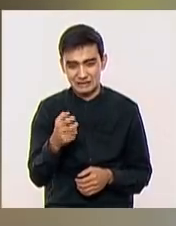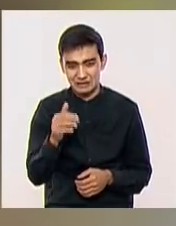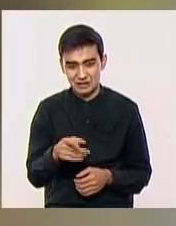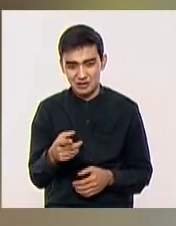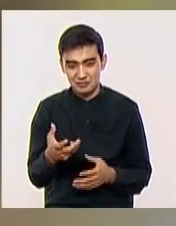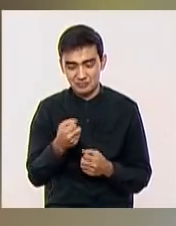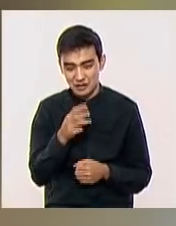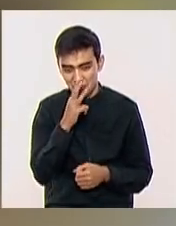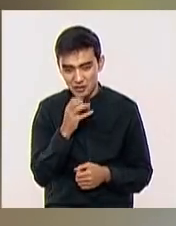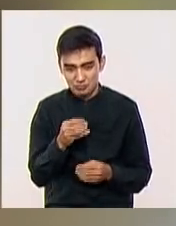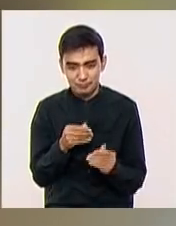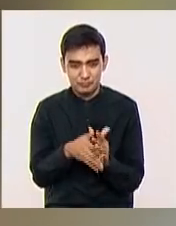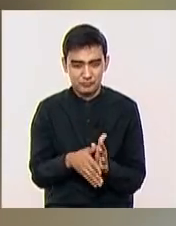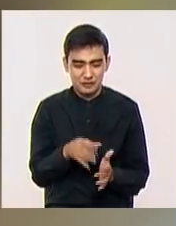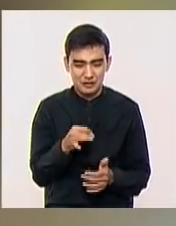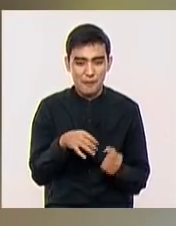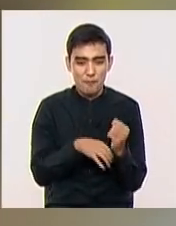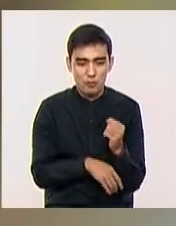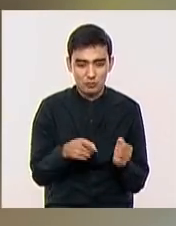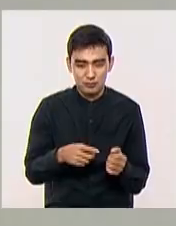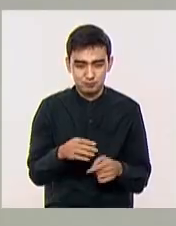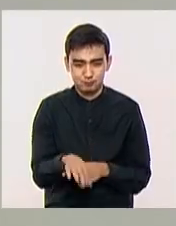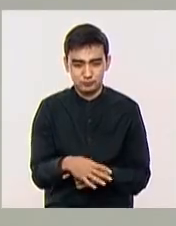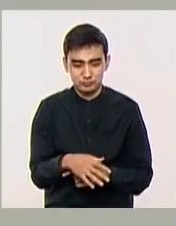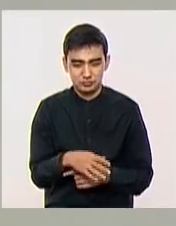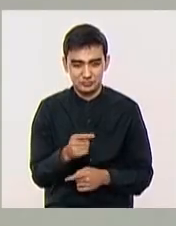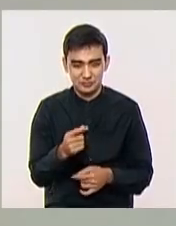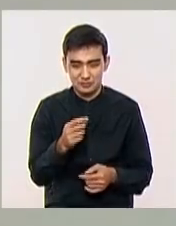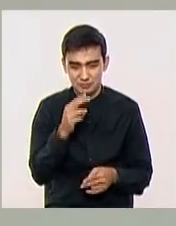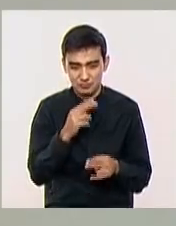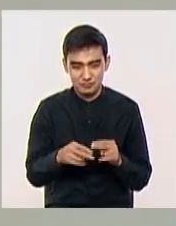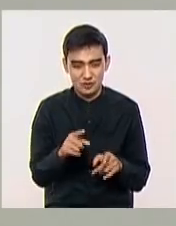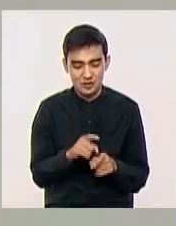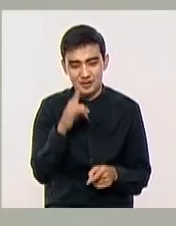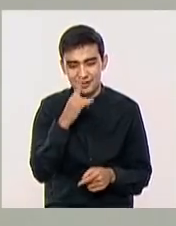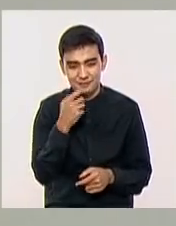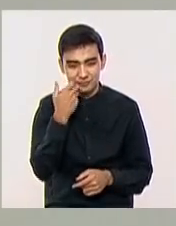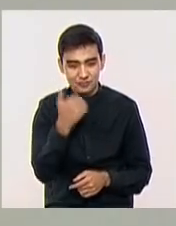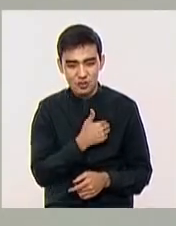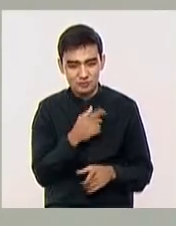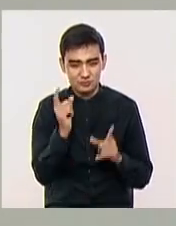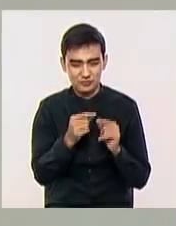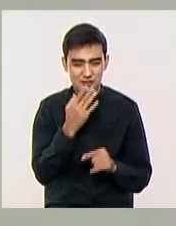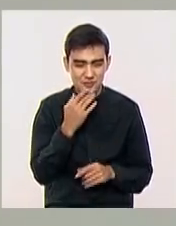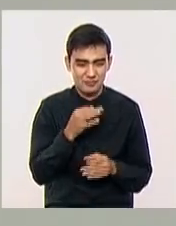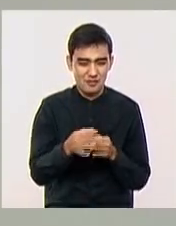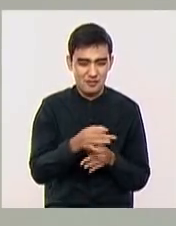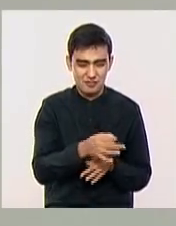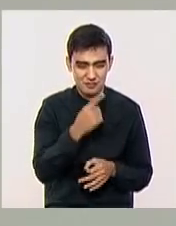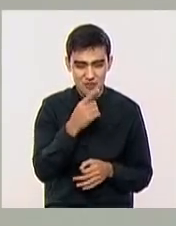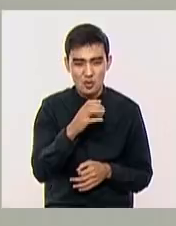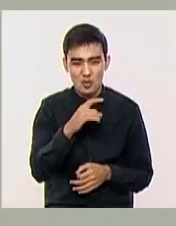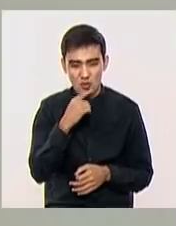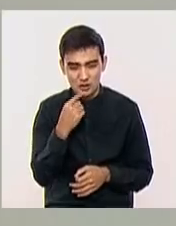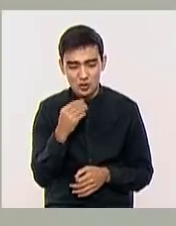ты так и тратишь, и в финале у тебя ничего не остается. На заработки казахстанцы едут как в ближнее, так и в дальнее зарубежье. В основном это